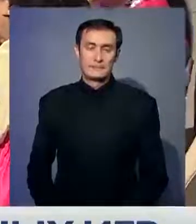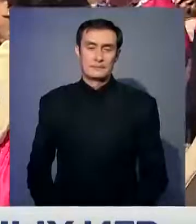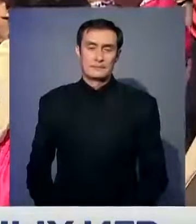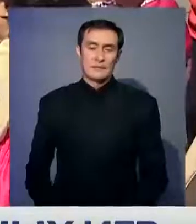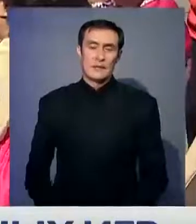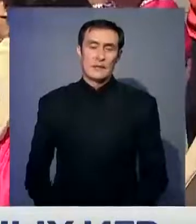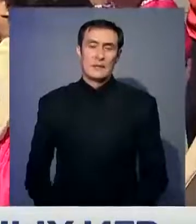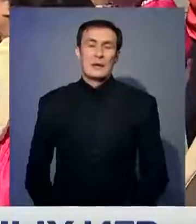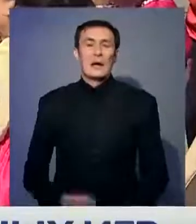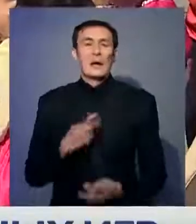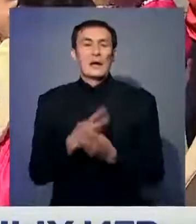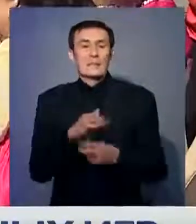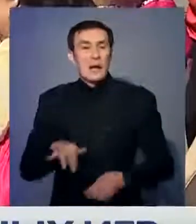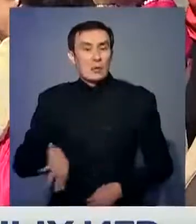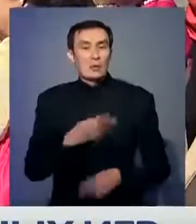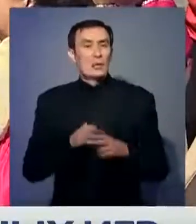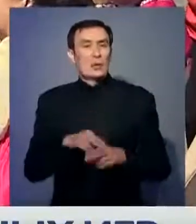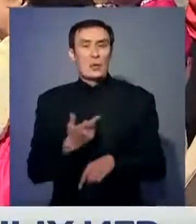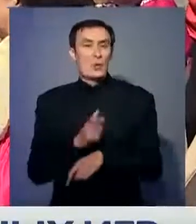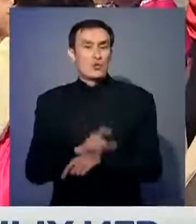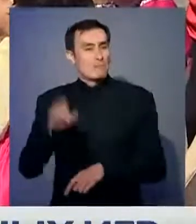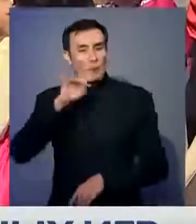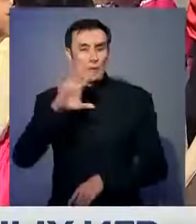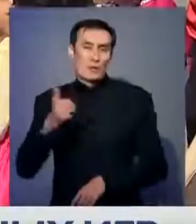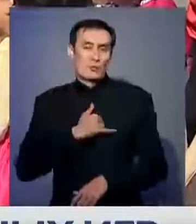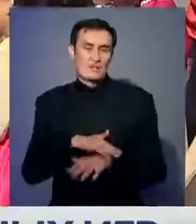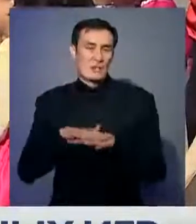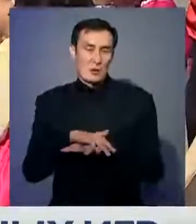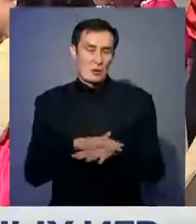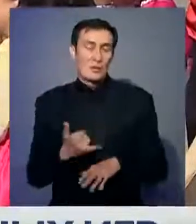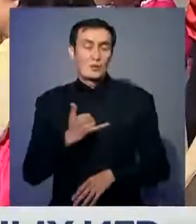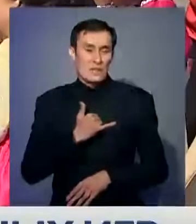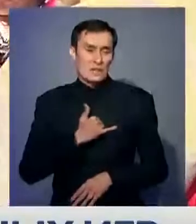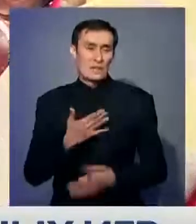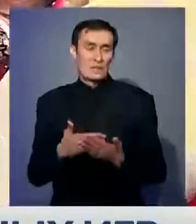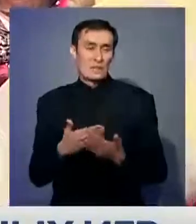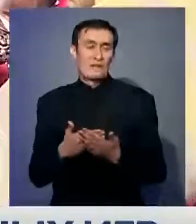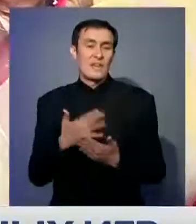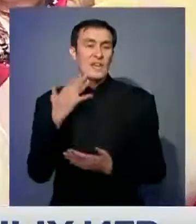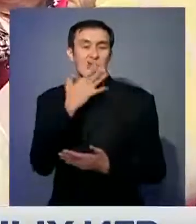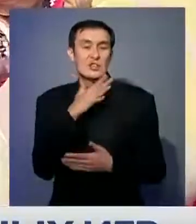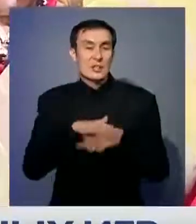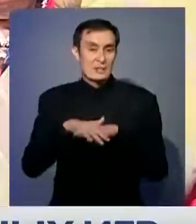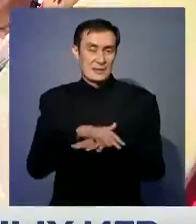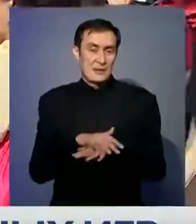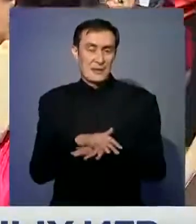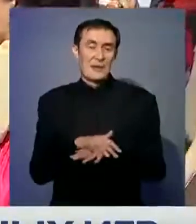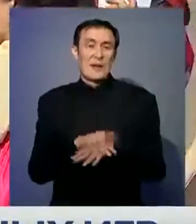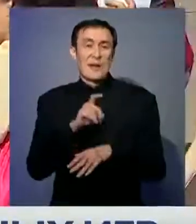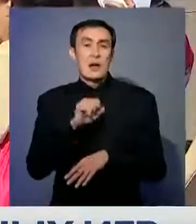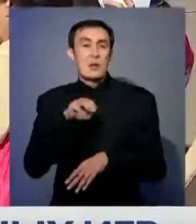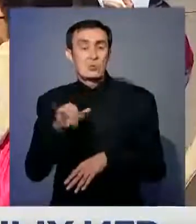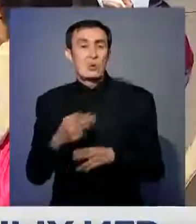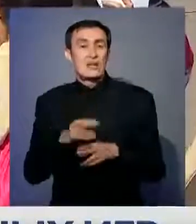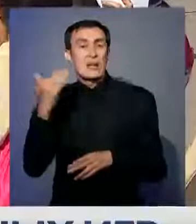Асахату – это, знаете, очень популярно в народе у нас и в нашей вот в этнической среде. Асахату родом